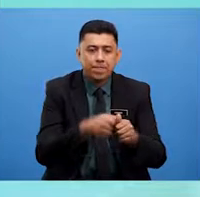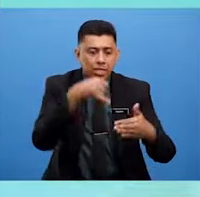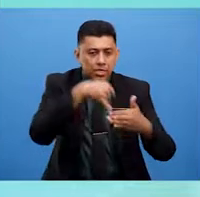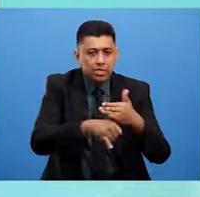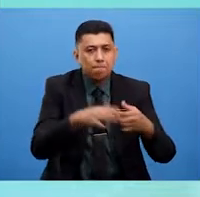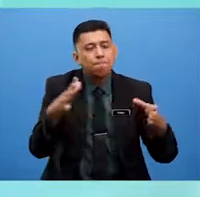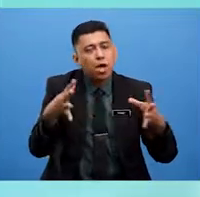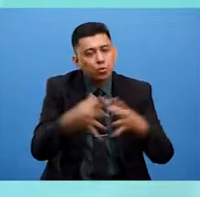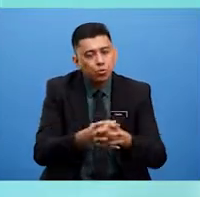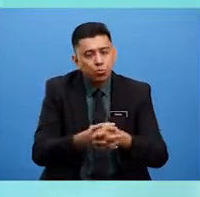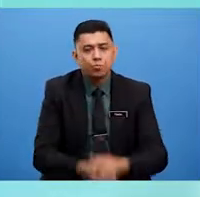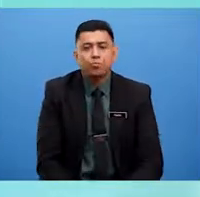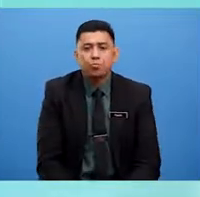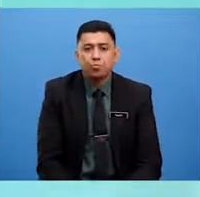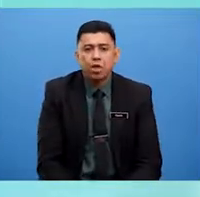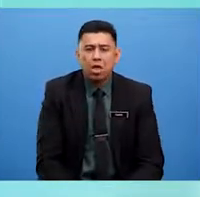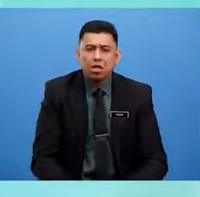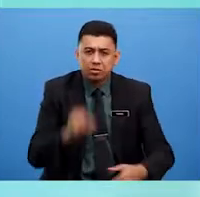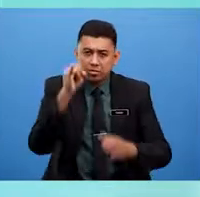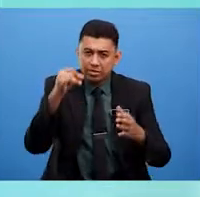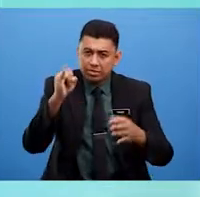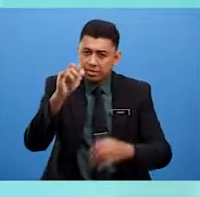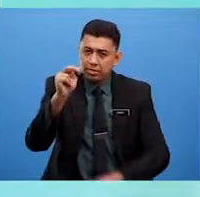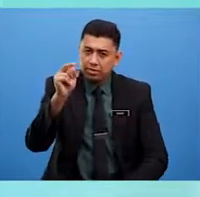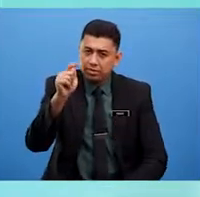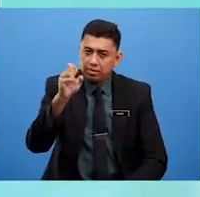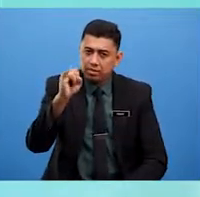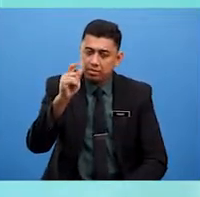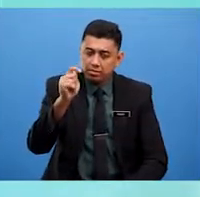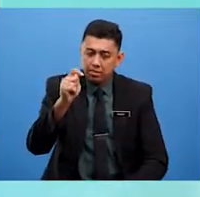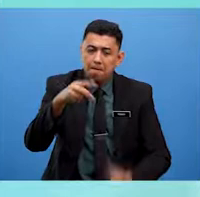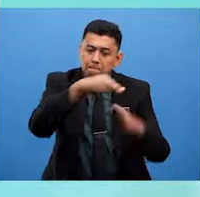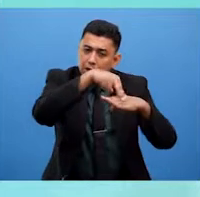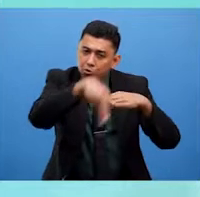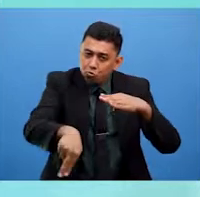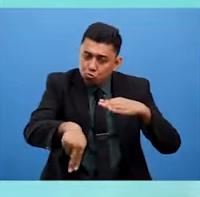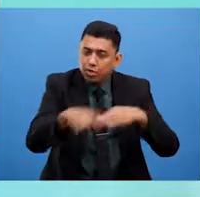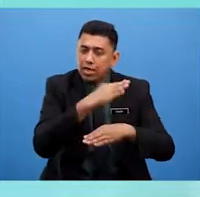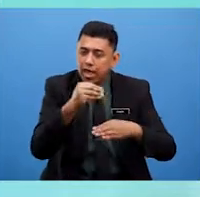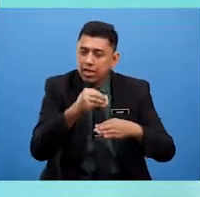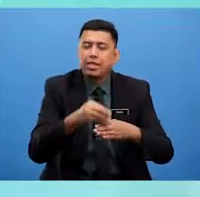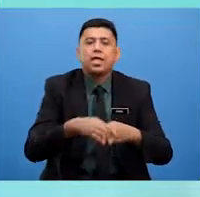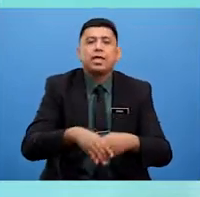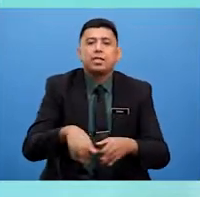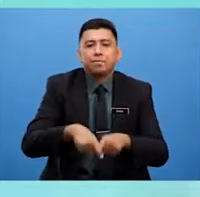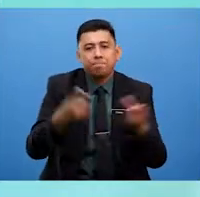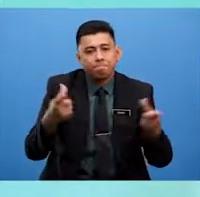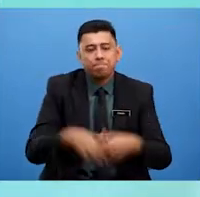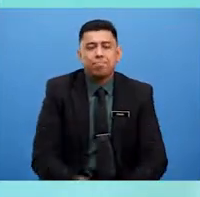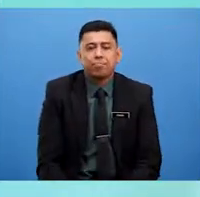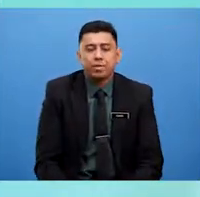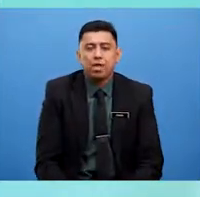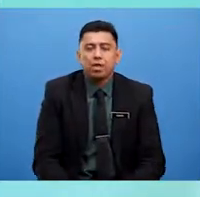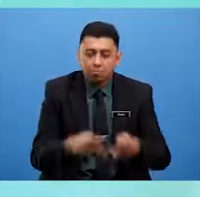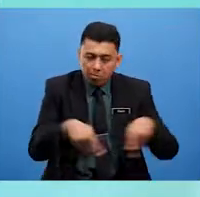isi padu, intensiti menurun dan sebaliknya. Contohnya bagi latihan aerobik yang berkesan